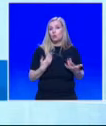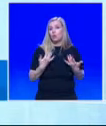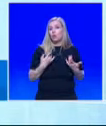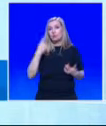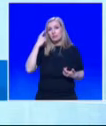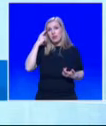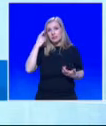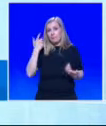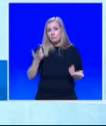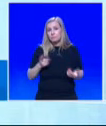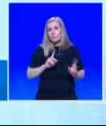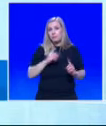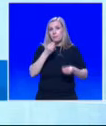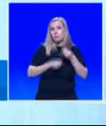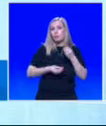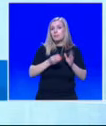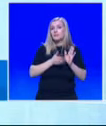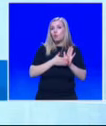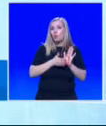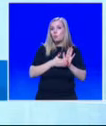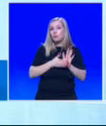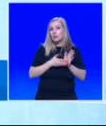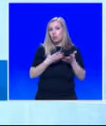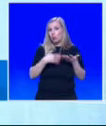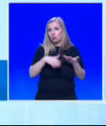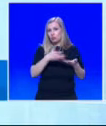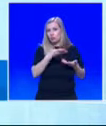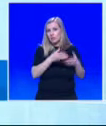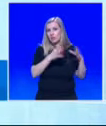знам, няма проблем с документацията около неговото